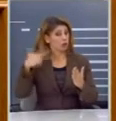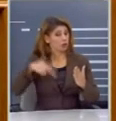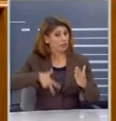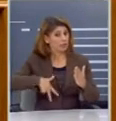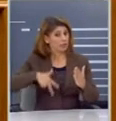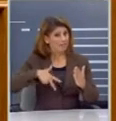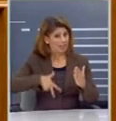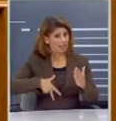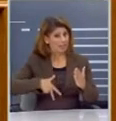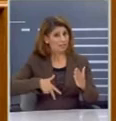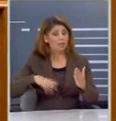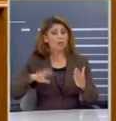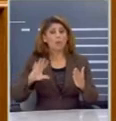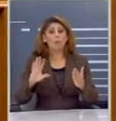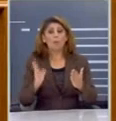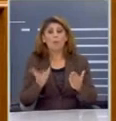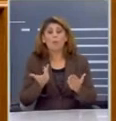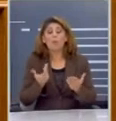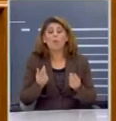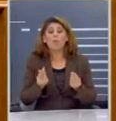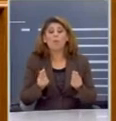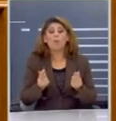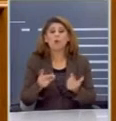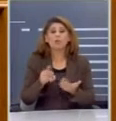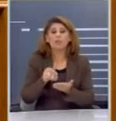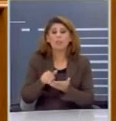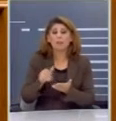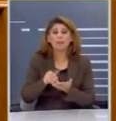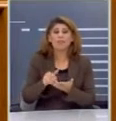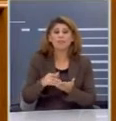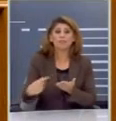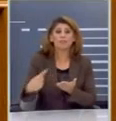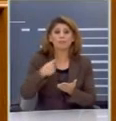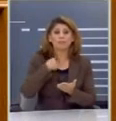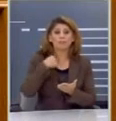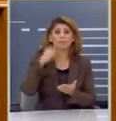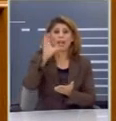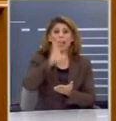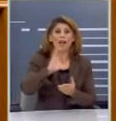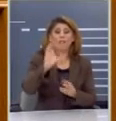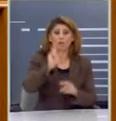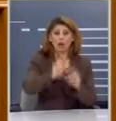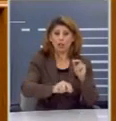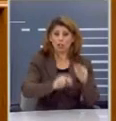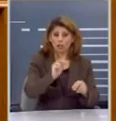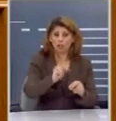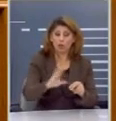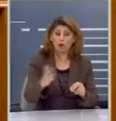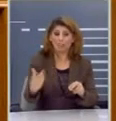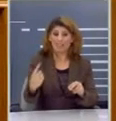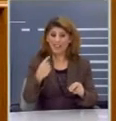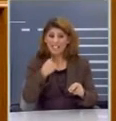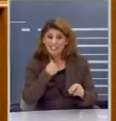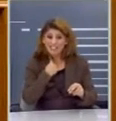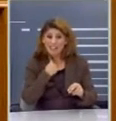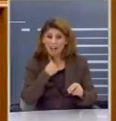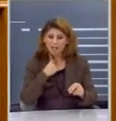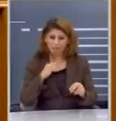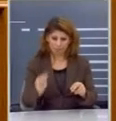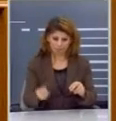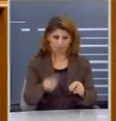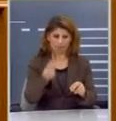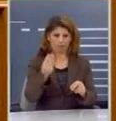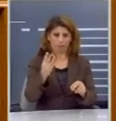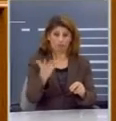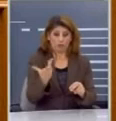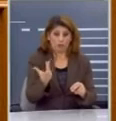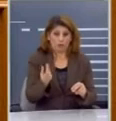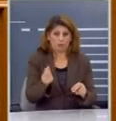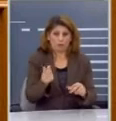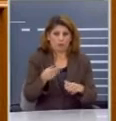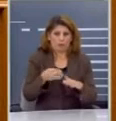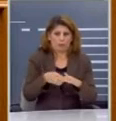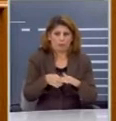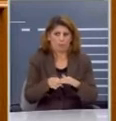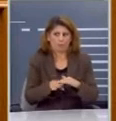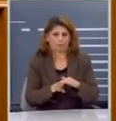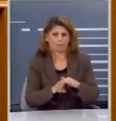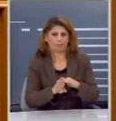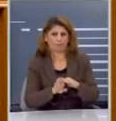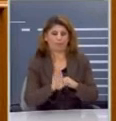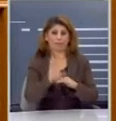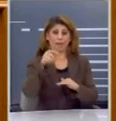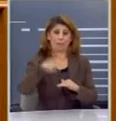ήταν πώς να αποφύγει την ήττα σε ευρωεκλογές και όταν η ήττα ήρθε πώς να μπορέσει να κάμψει από την ήττα